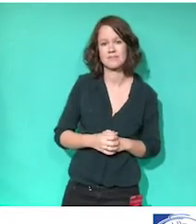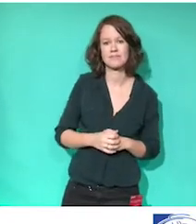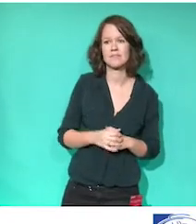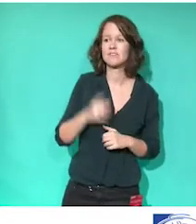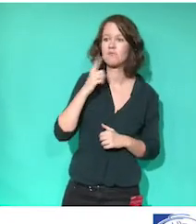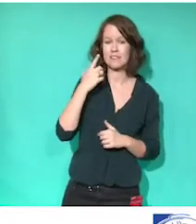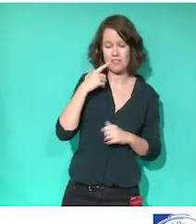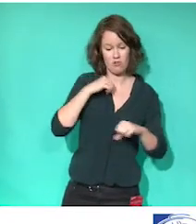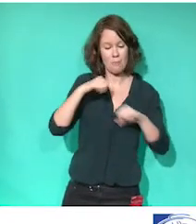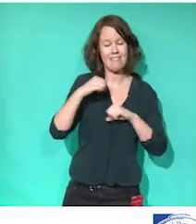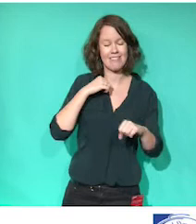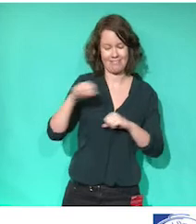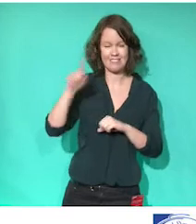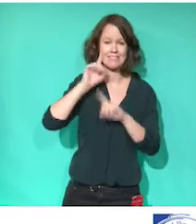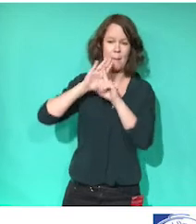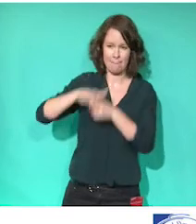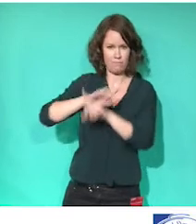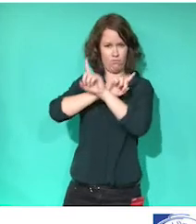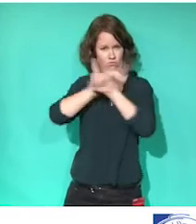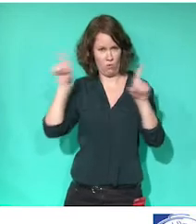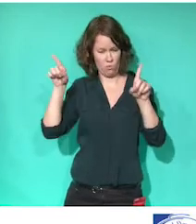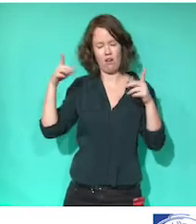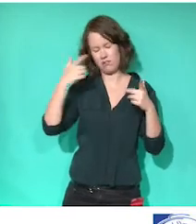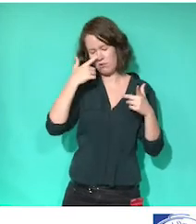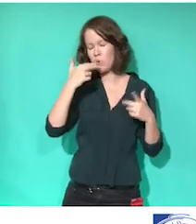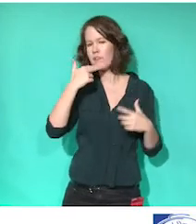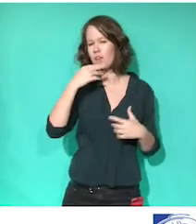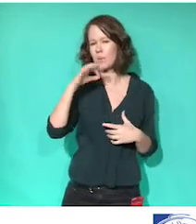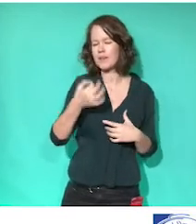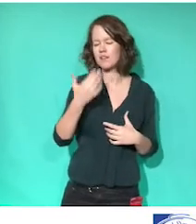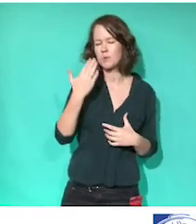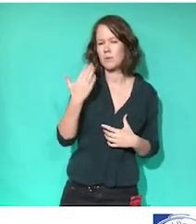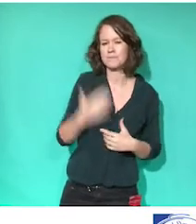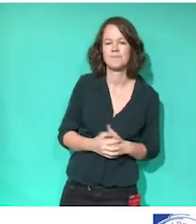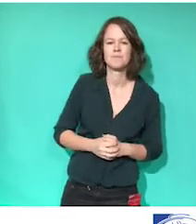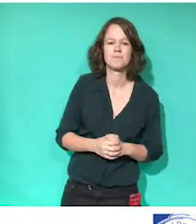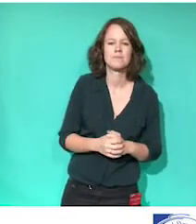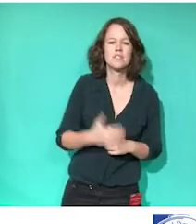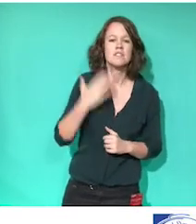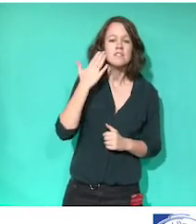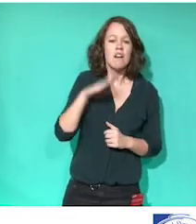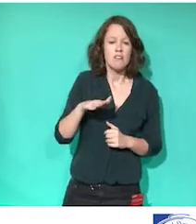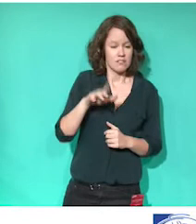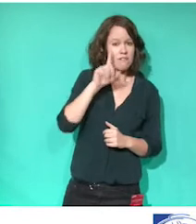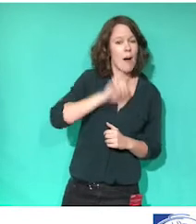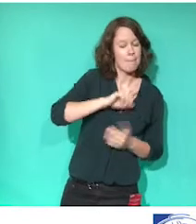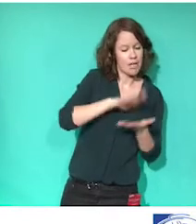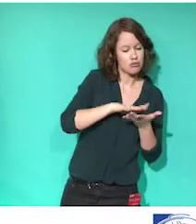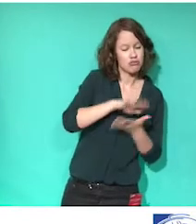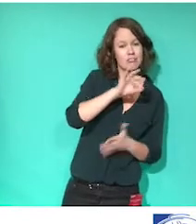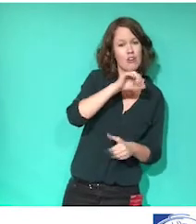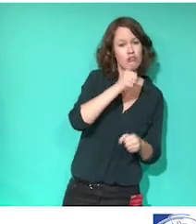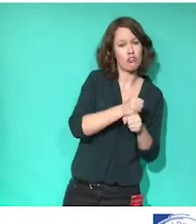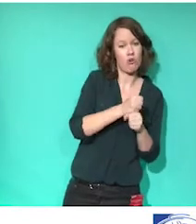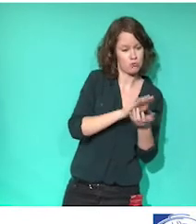campagne Sexisme, pas notre genre, ô combien utile et nécessaire. Vous le savez, les femmes, à partir de 50 ans, développent un